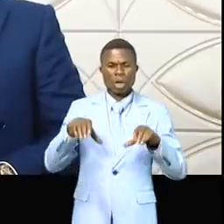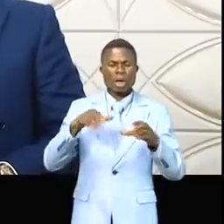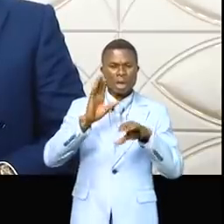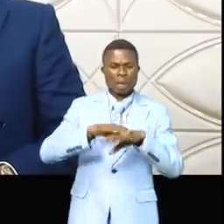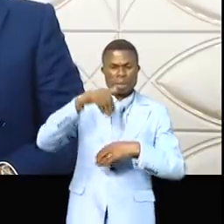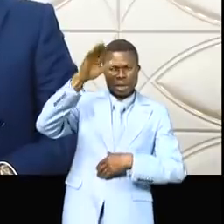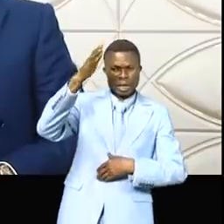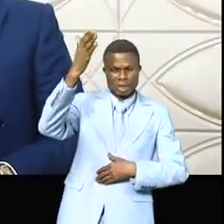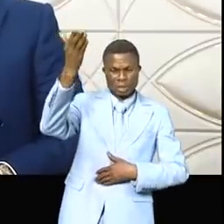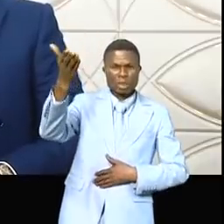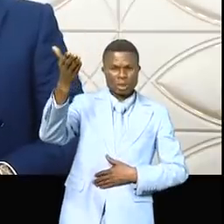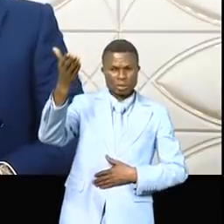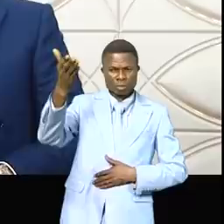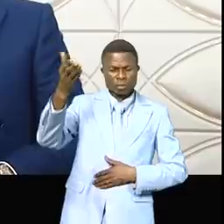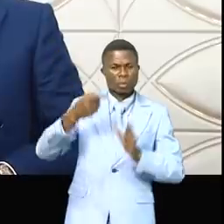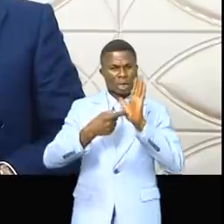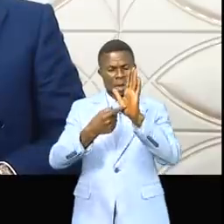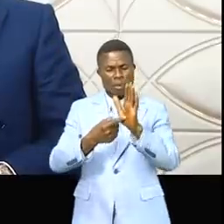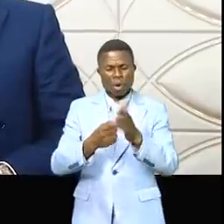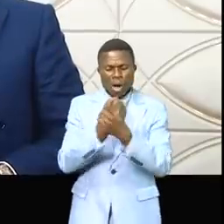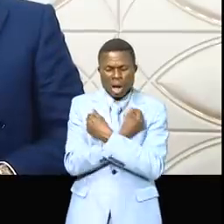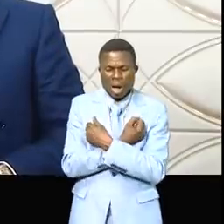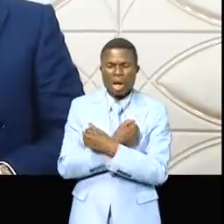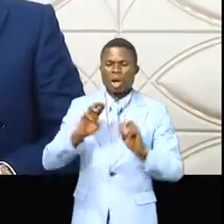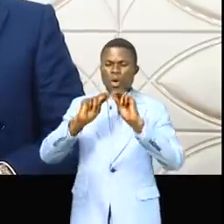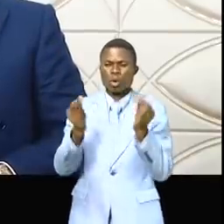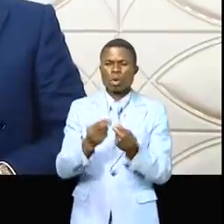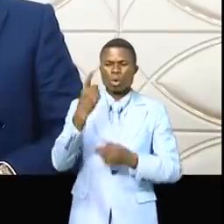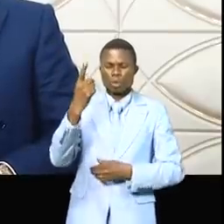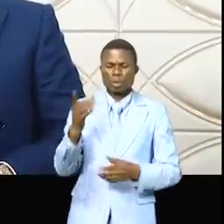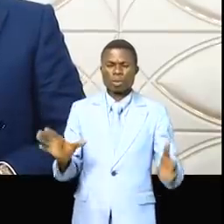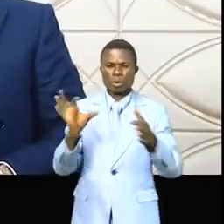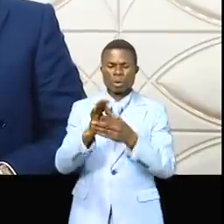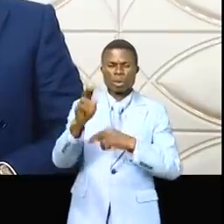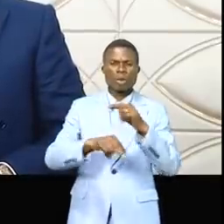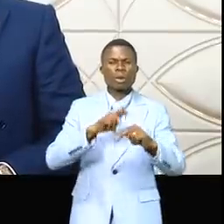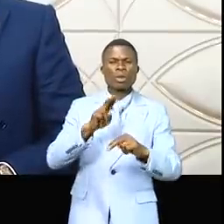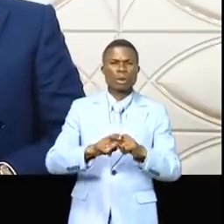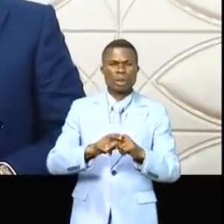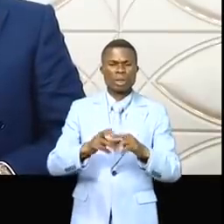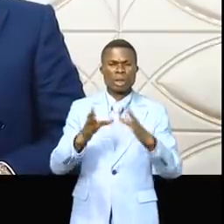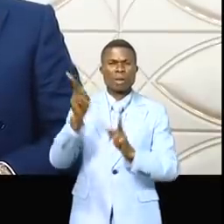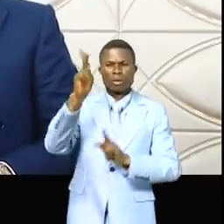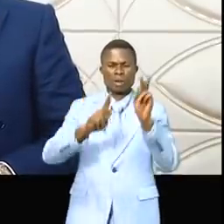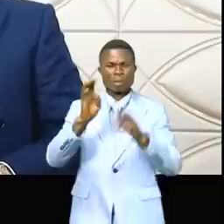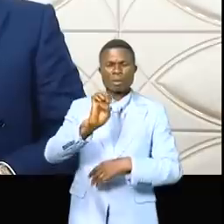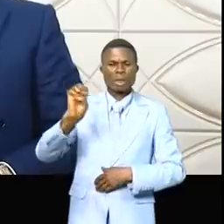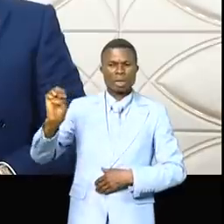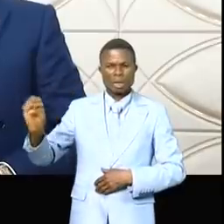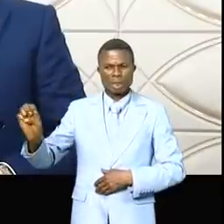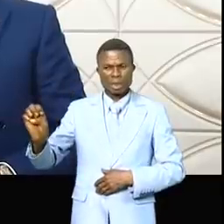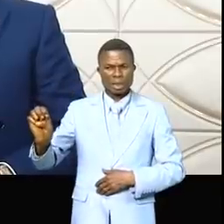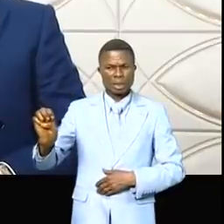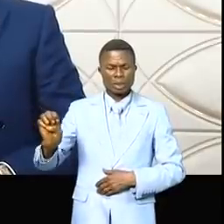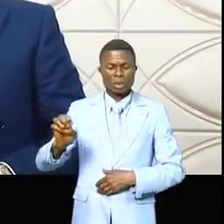pays, d'exprimer la solidarité et la cohésion nationale avec le peuple de l'Est et de